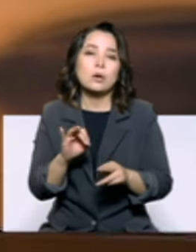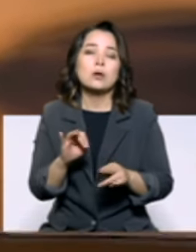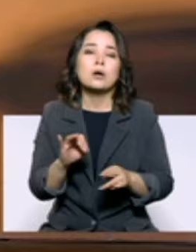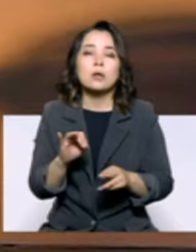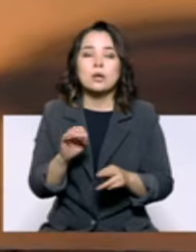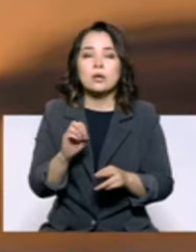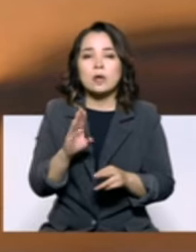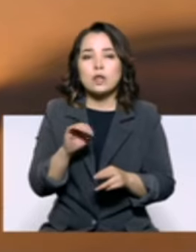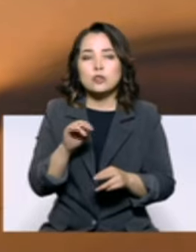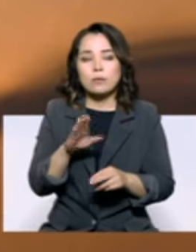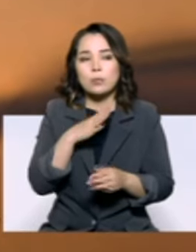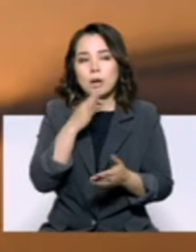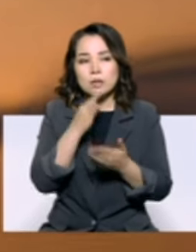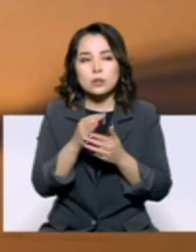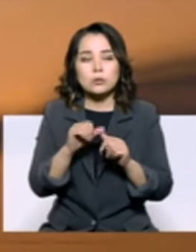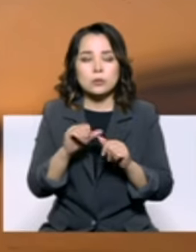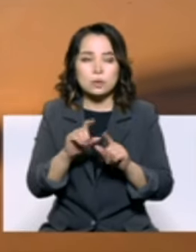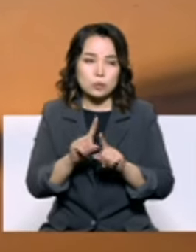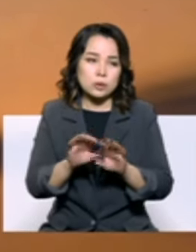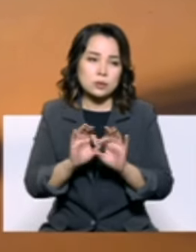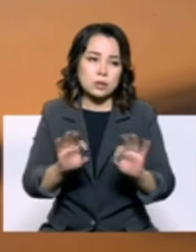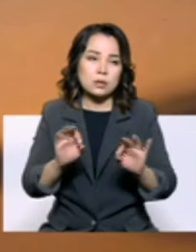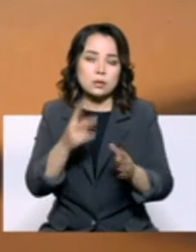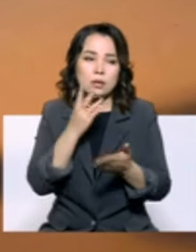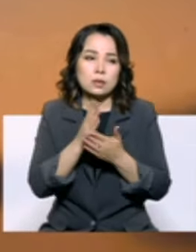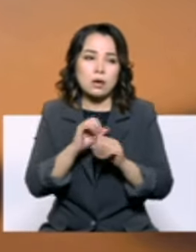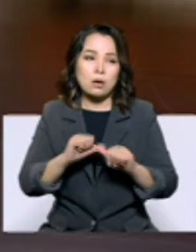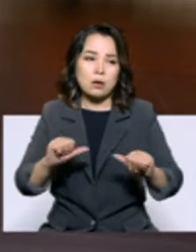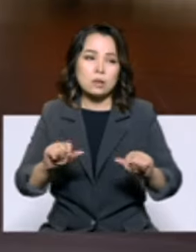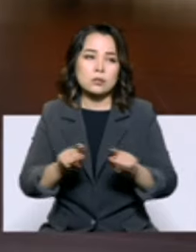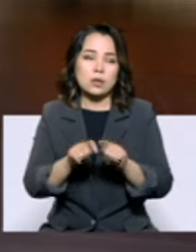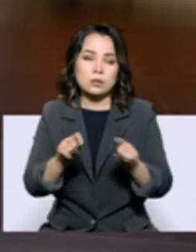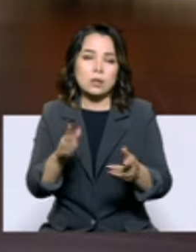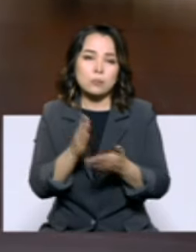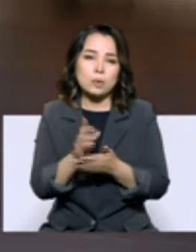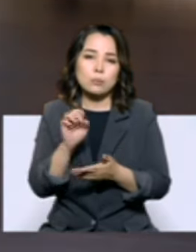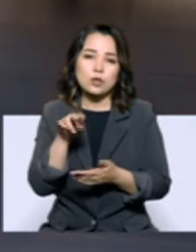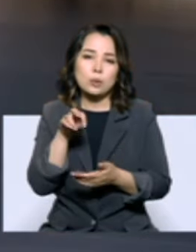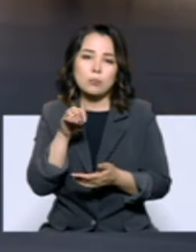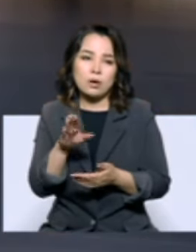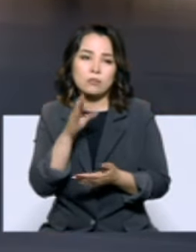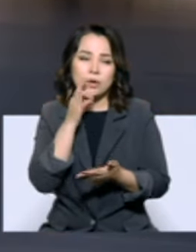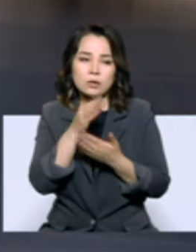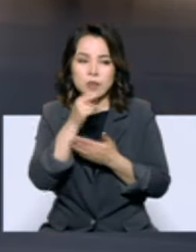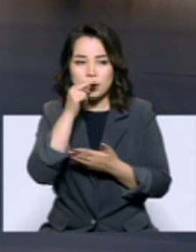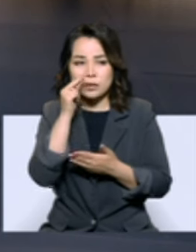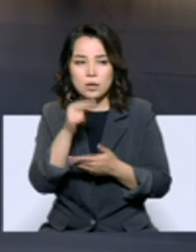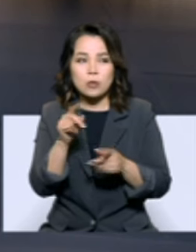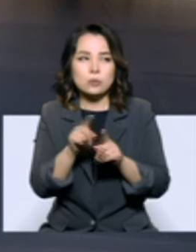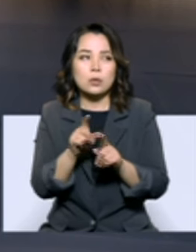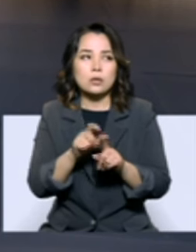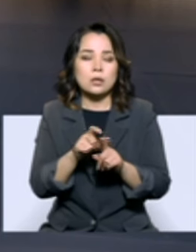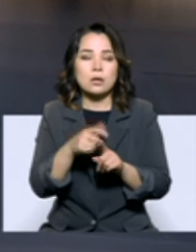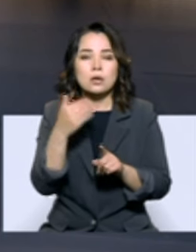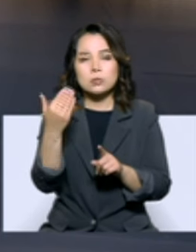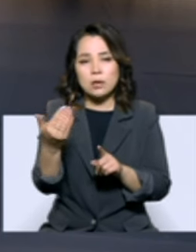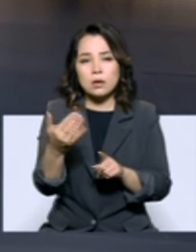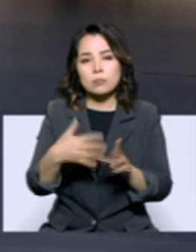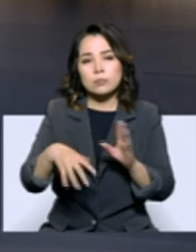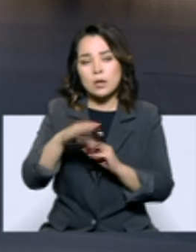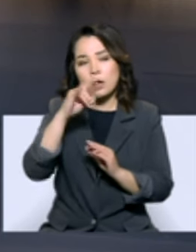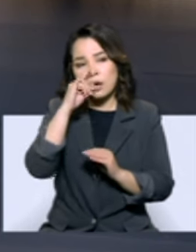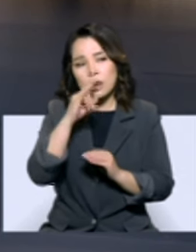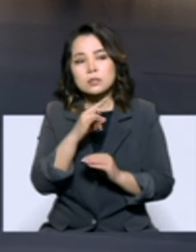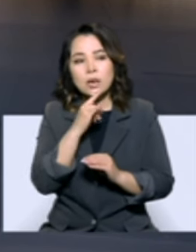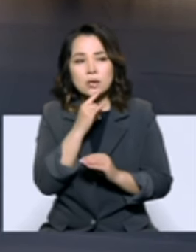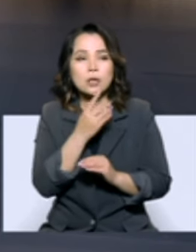Вранчевтің алқабилерге арнаған сөзіне қысқаша тоқталғым келеді. Бишімбаевты бір ауыздан кінәлі деп тану арқылы бүкіл